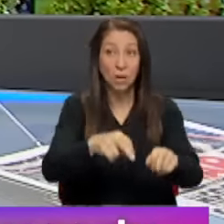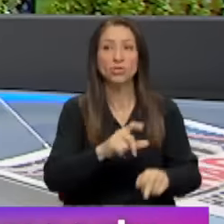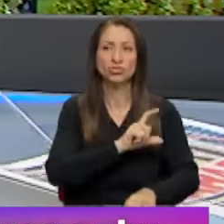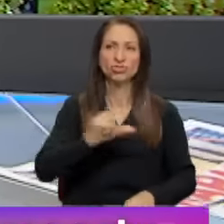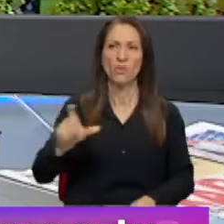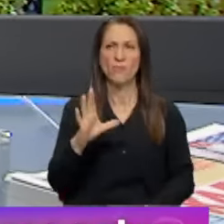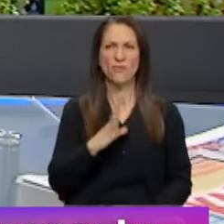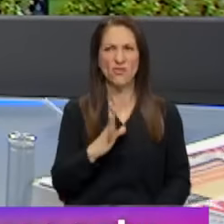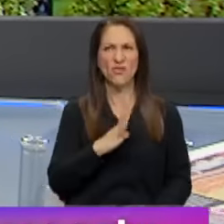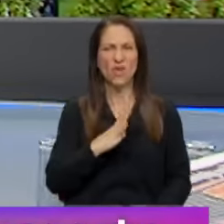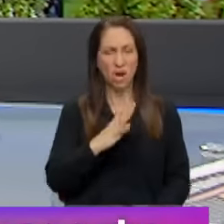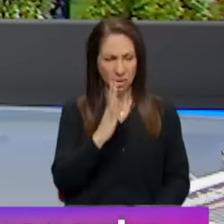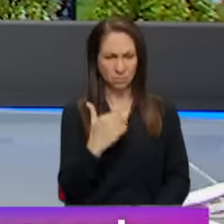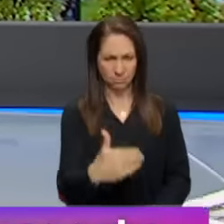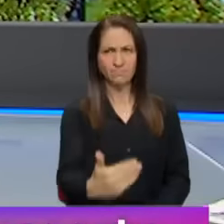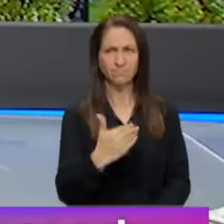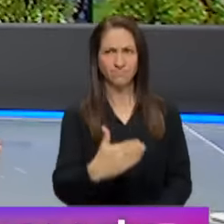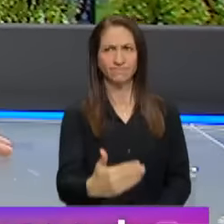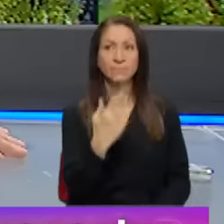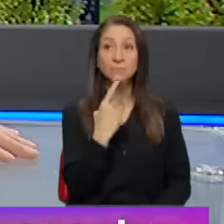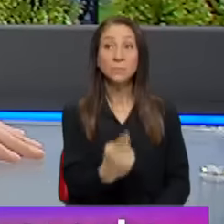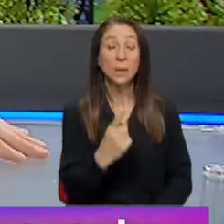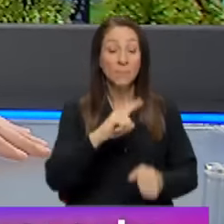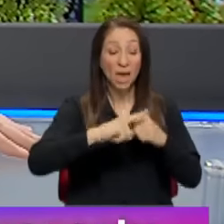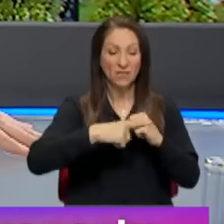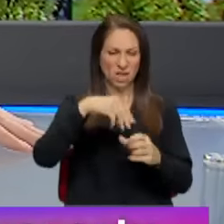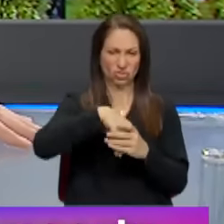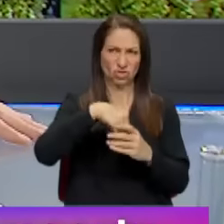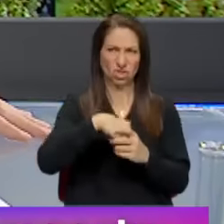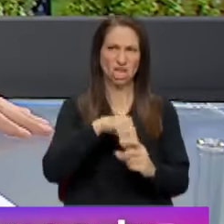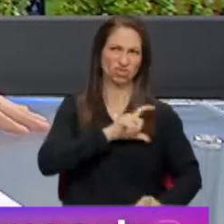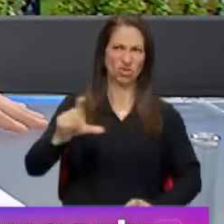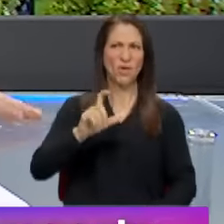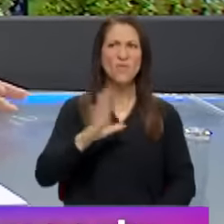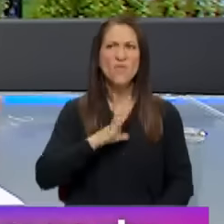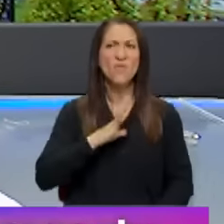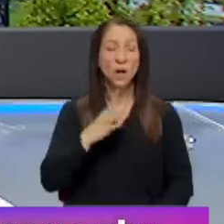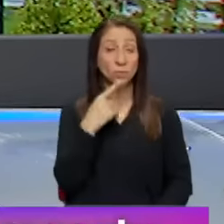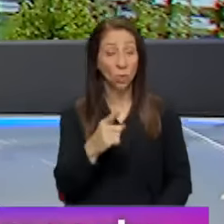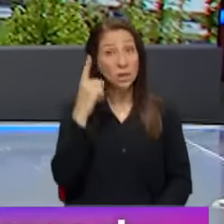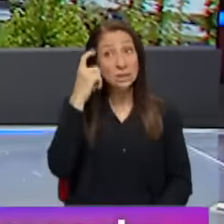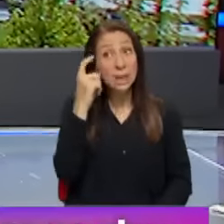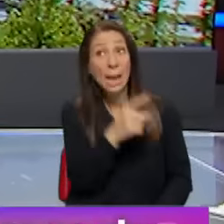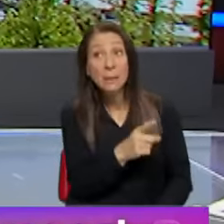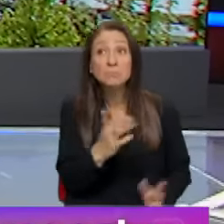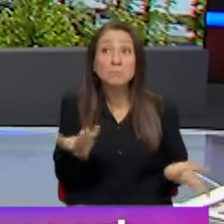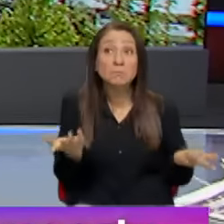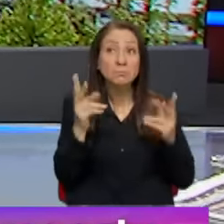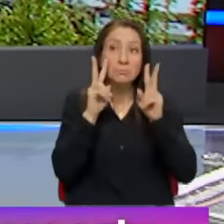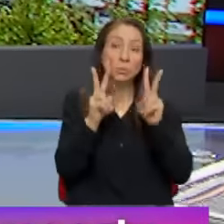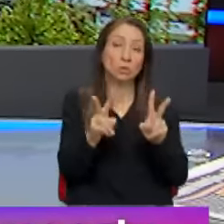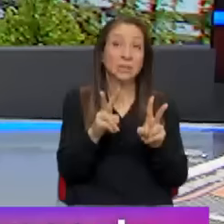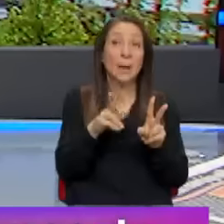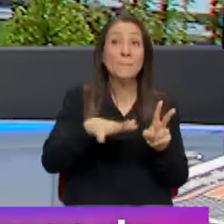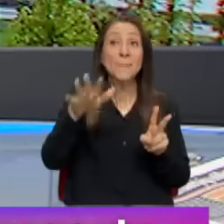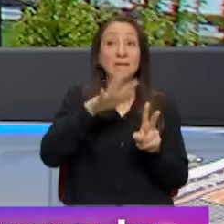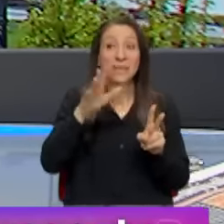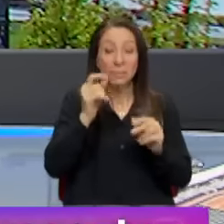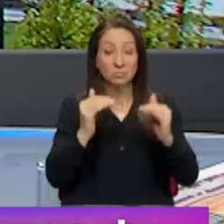verileceğini söylüyor. Misillemeye karşılığı bir hafta içinde vereceği söyleniyor. İsrail'in bakalım göreceğiz. Piyasalarda